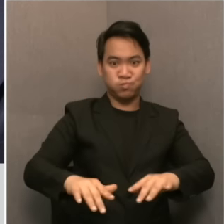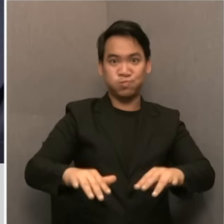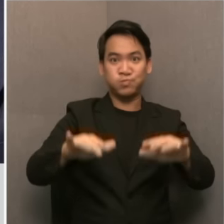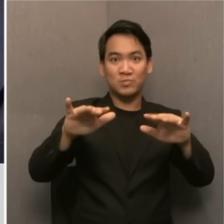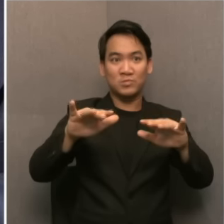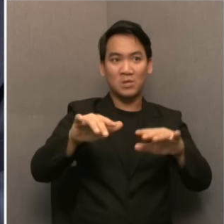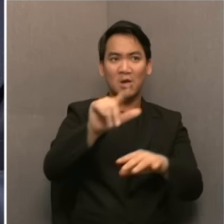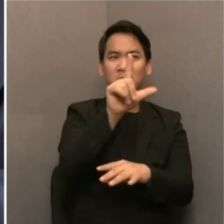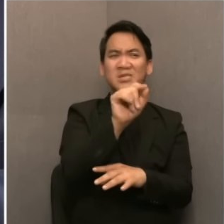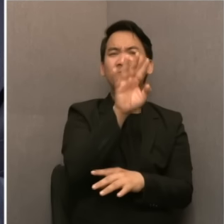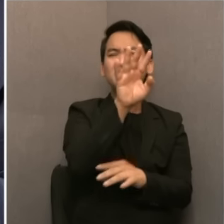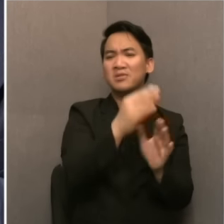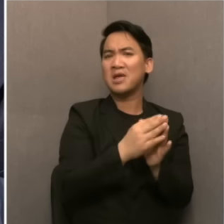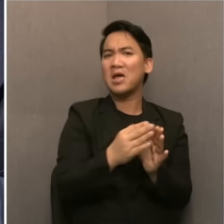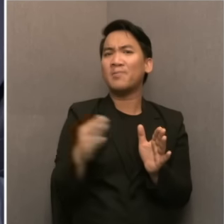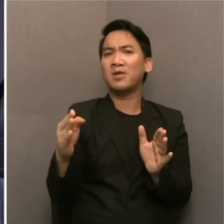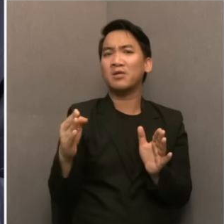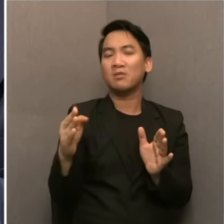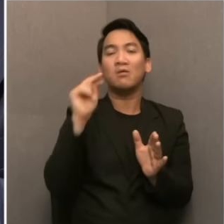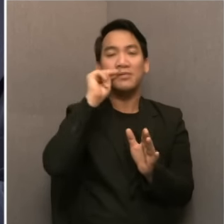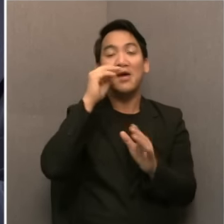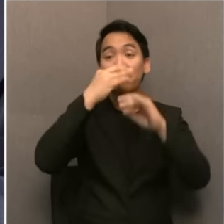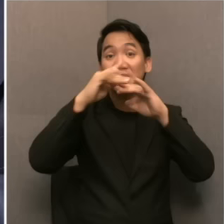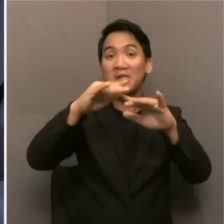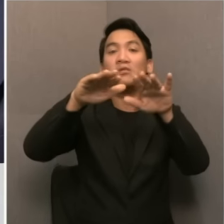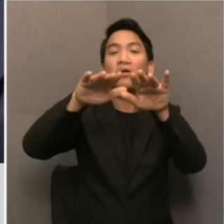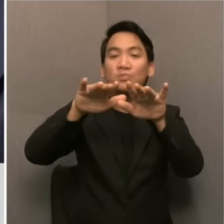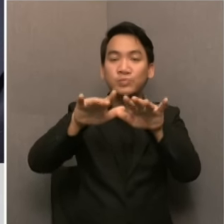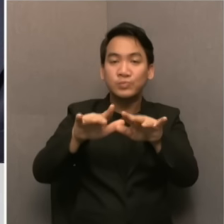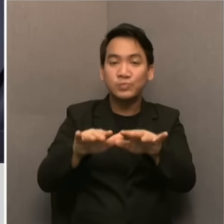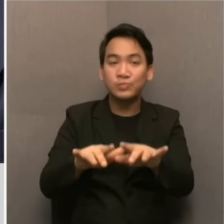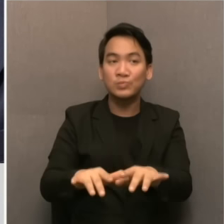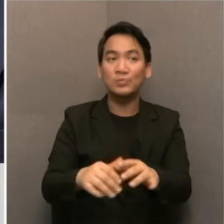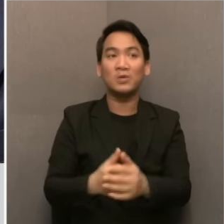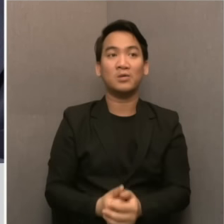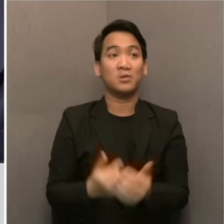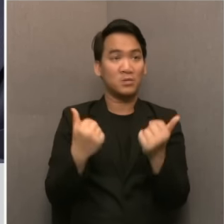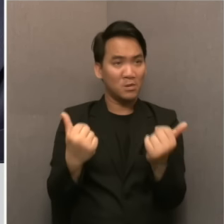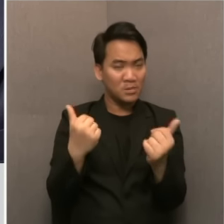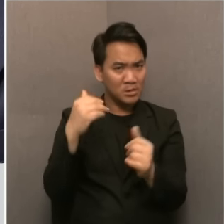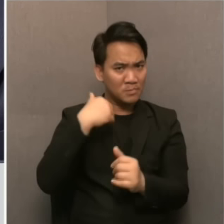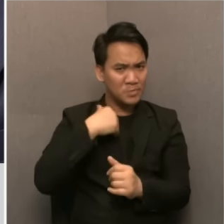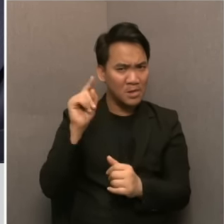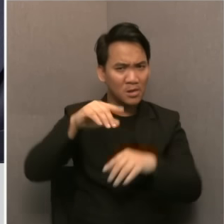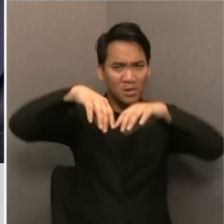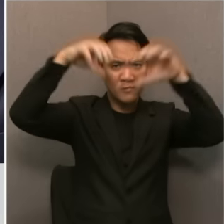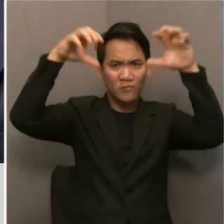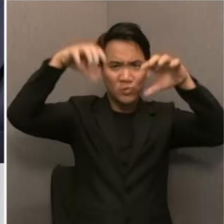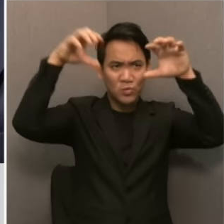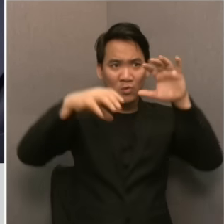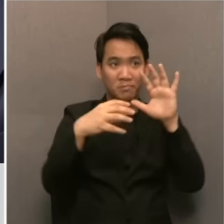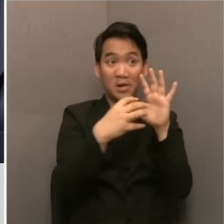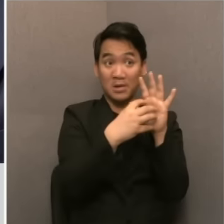24นี่ก็คือน้ำทะเลก็จะลดลง ไปอีกครั้งนึง แล้วถ้าเกิดว่าดูจากภาพรวมตอนนี้เห็นว่าจะมีฝนเข้ามาในพื้นที่ภาคกลางไหมครับใน